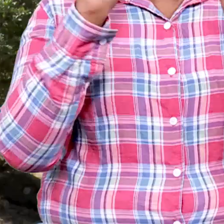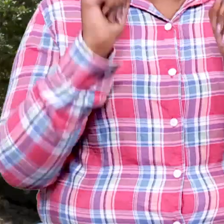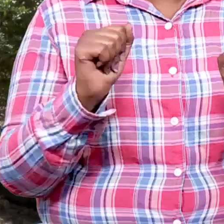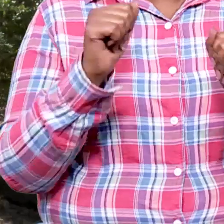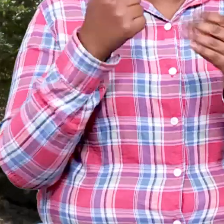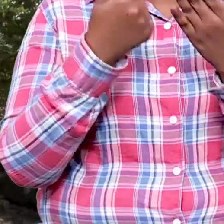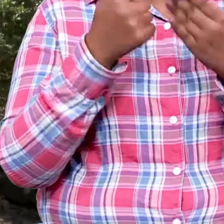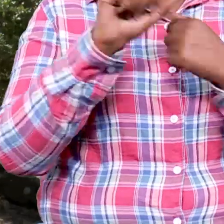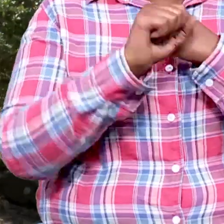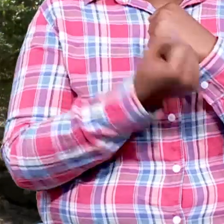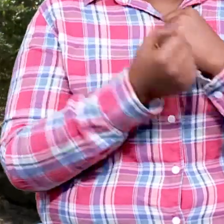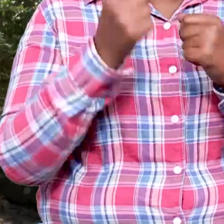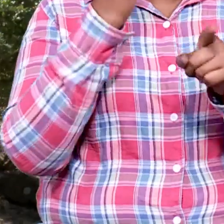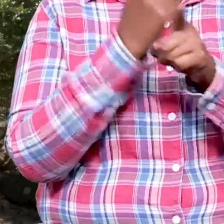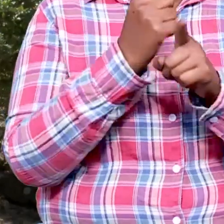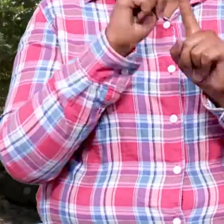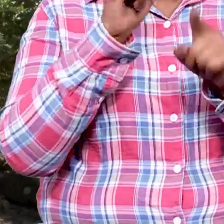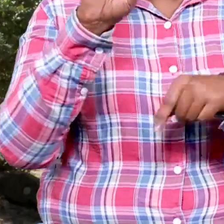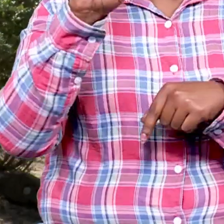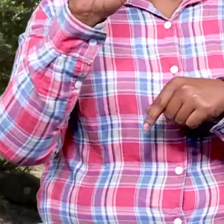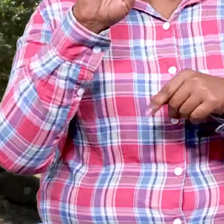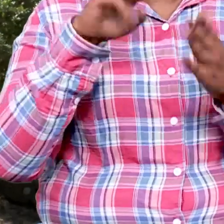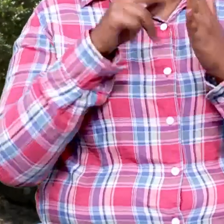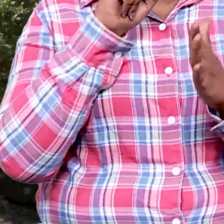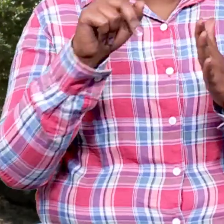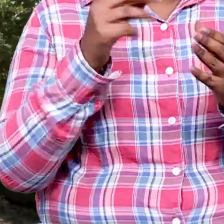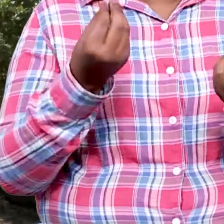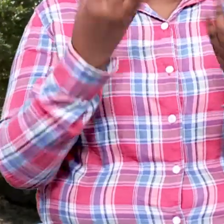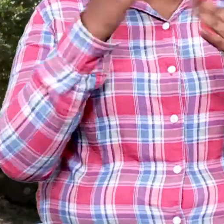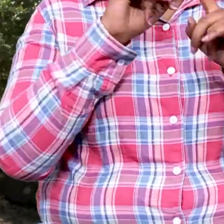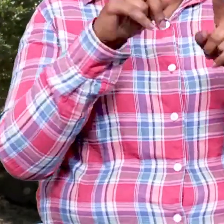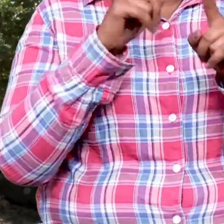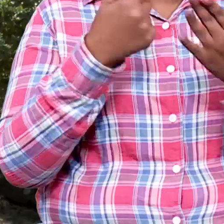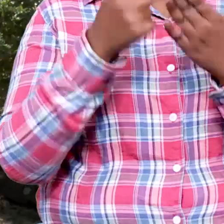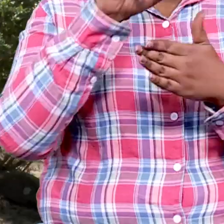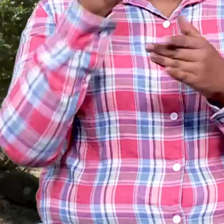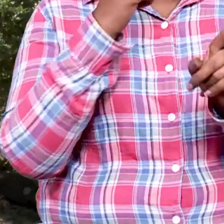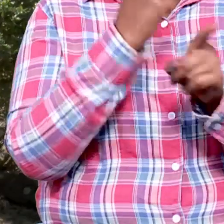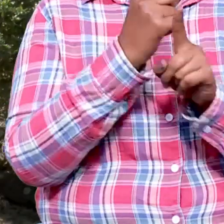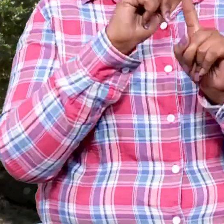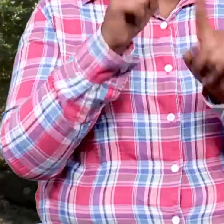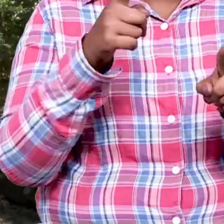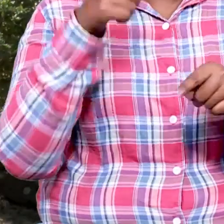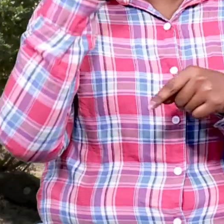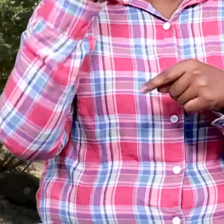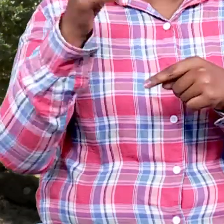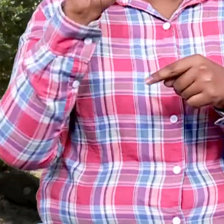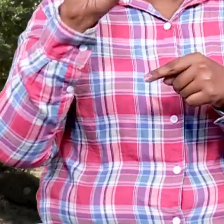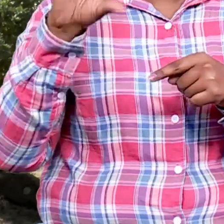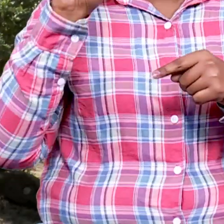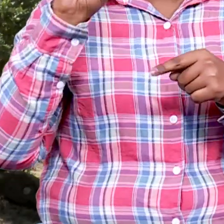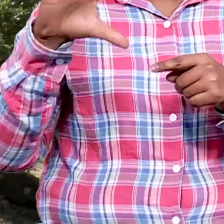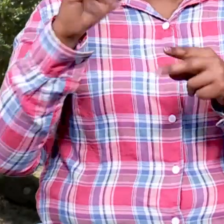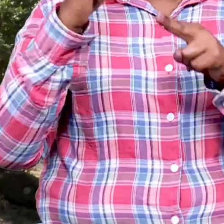መቀጠል ትችላለች። በዚህም መሰረት ትክክለኛው መልስ ቢ ይሆናል ማለት ነው። በርካታ ተመልካቾቻችን ለዚህ ጥያቄ ትክክለኛ ምላሽ ነው